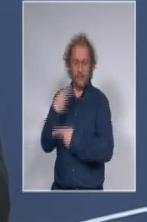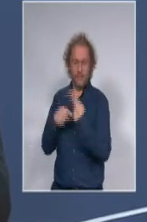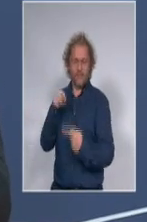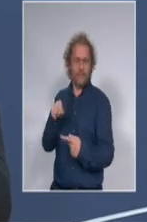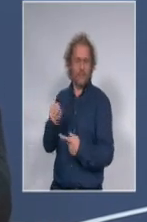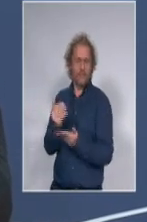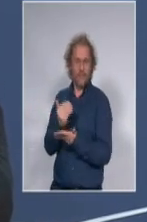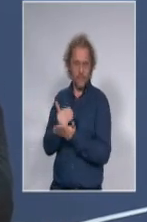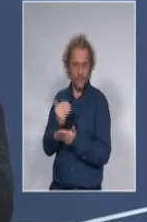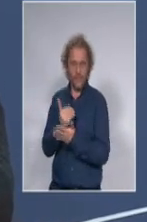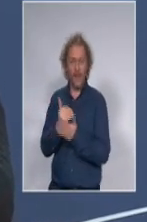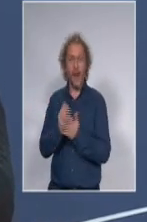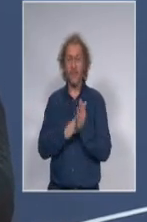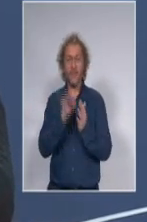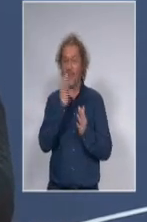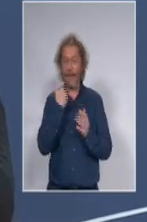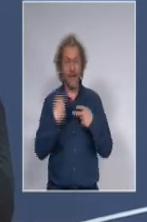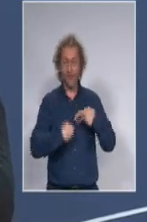koliko imamo.